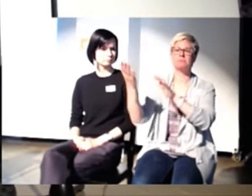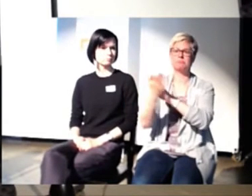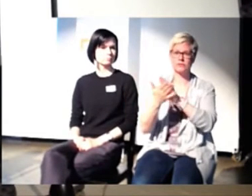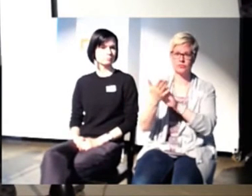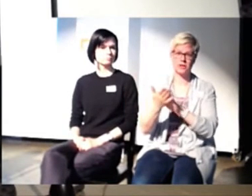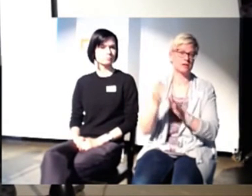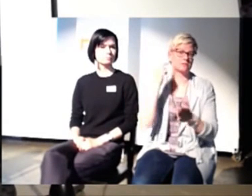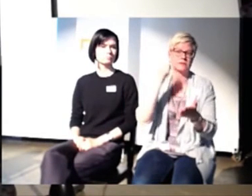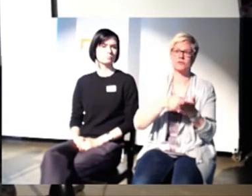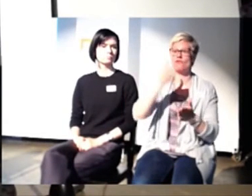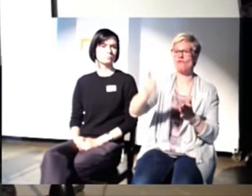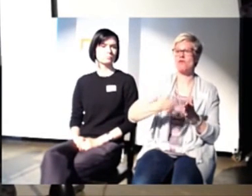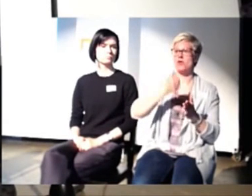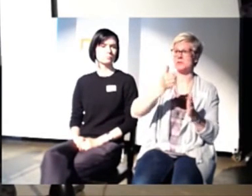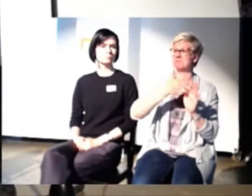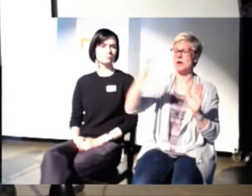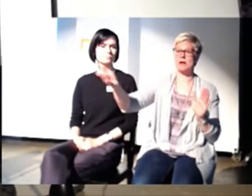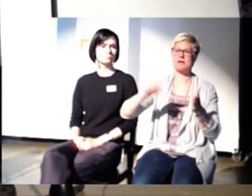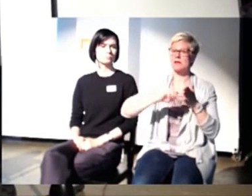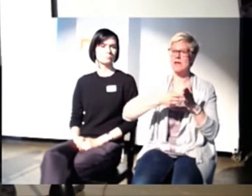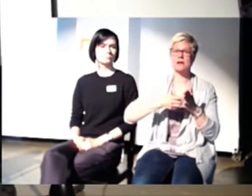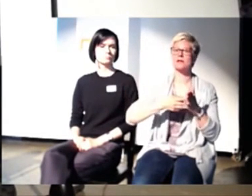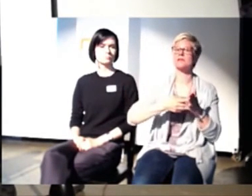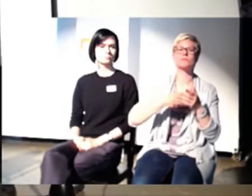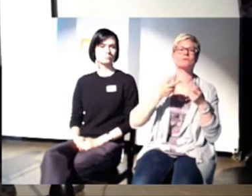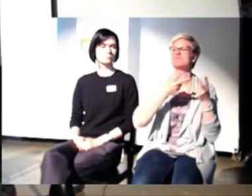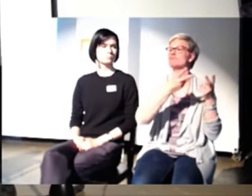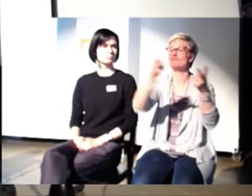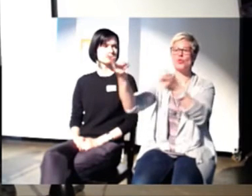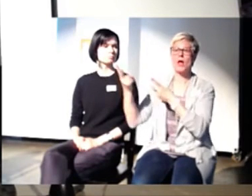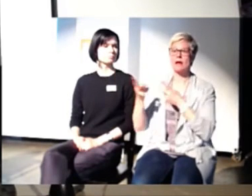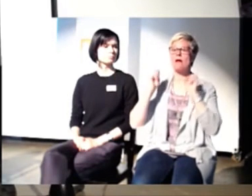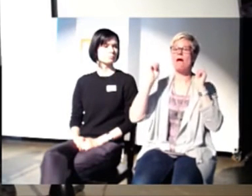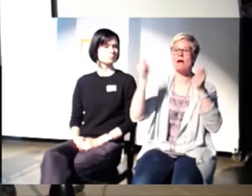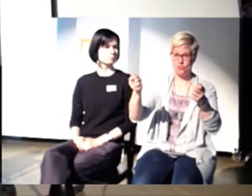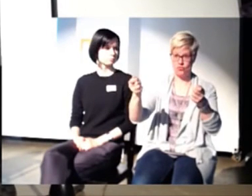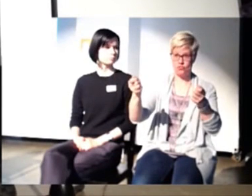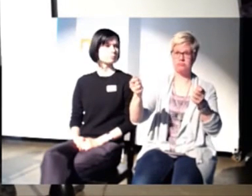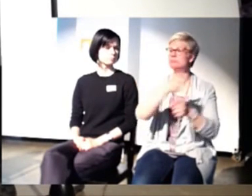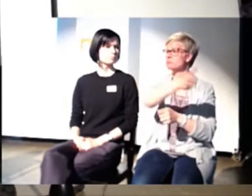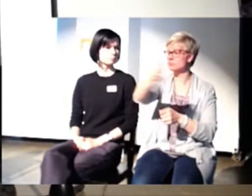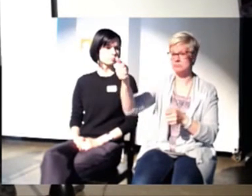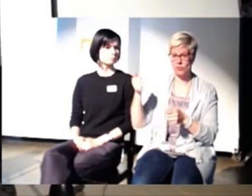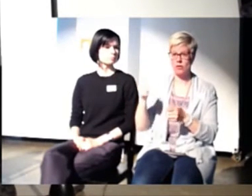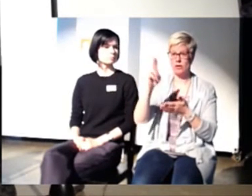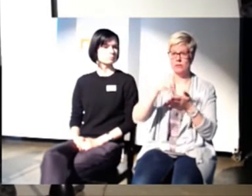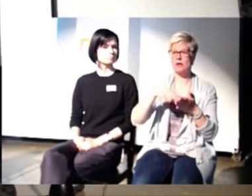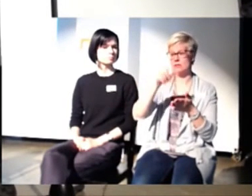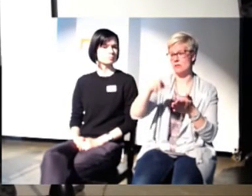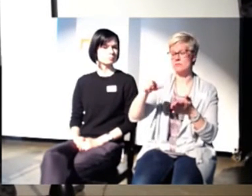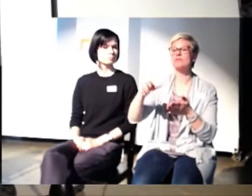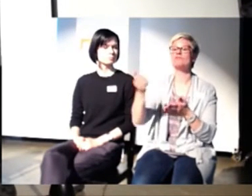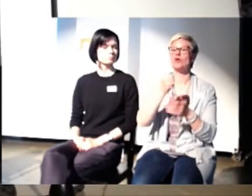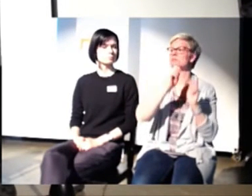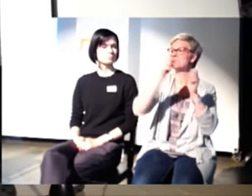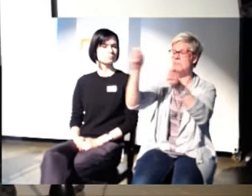on haku, joka julkitetaan julkisesti ja siihen saa kaikki taiteilijat hakea,